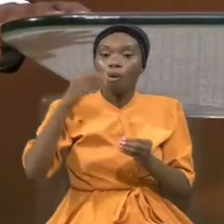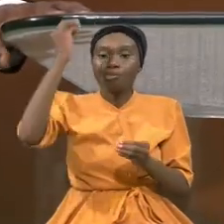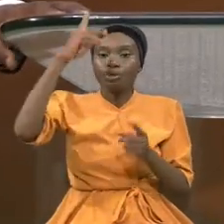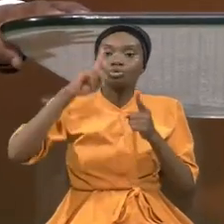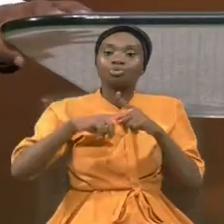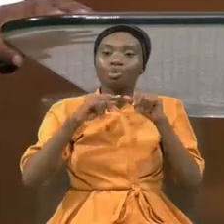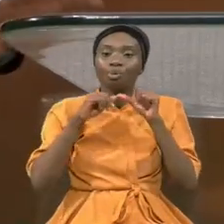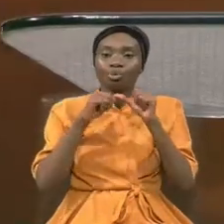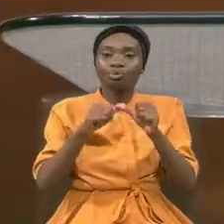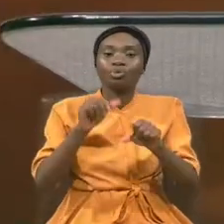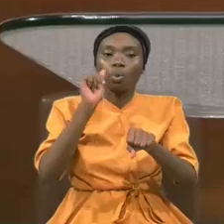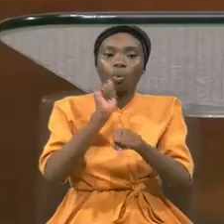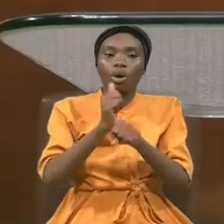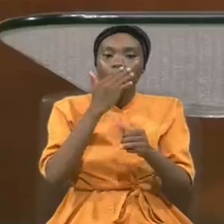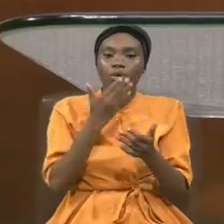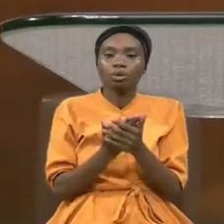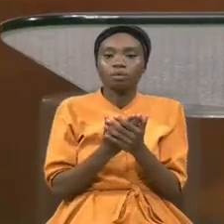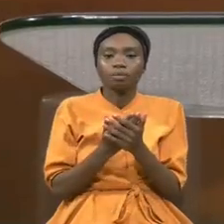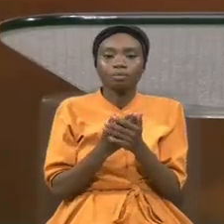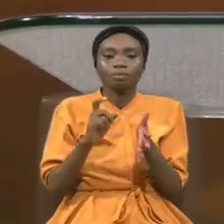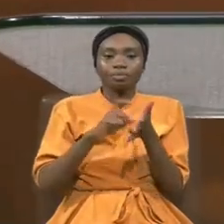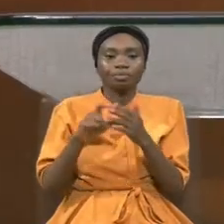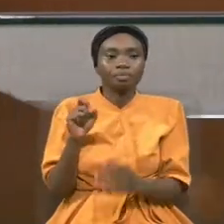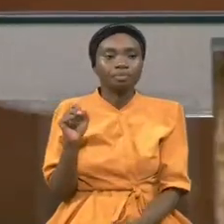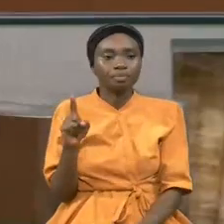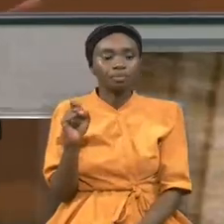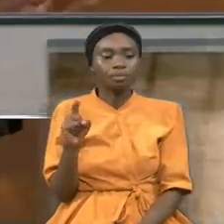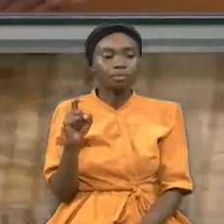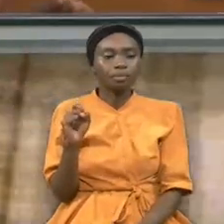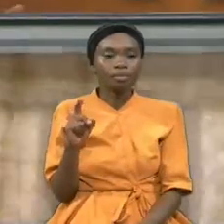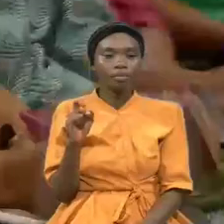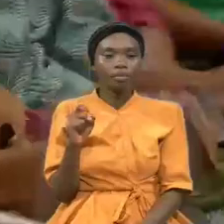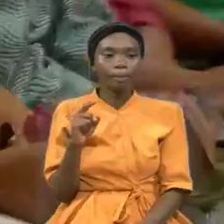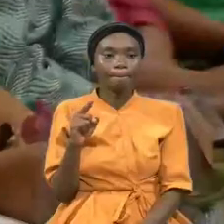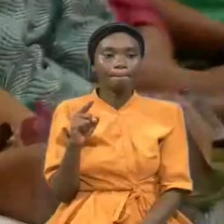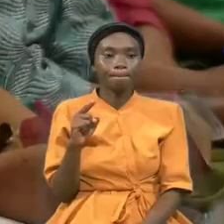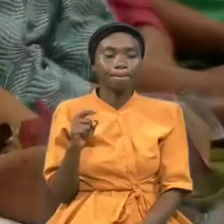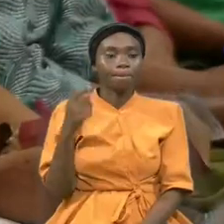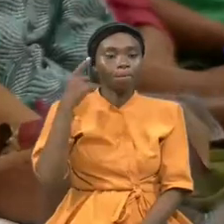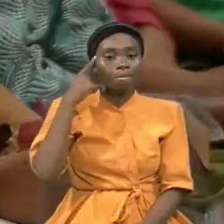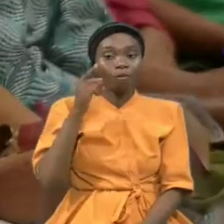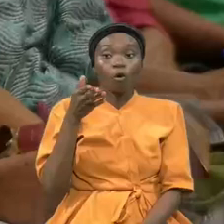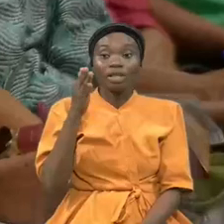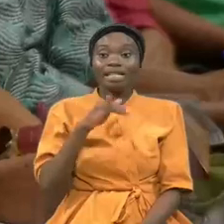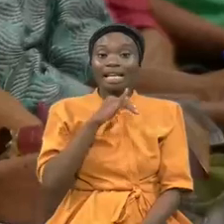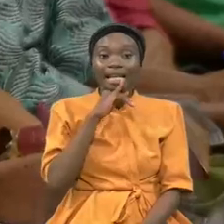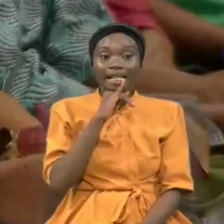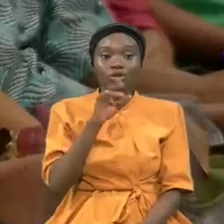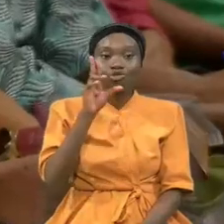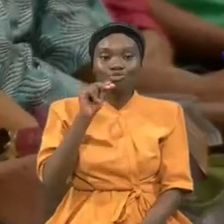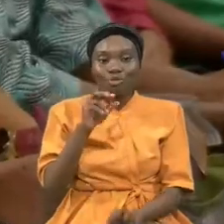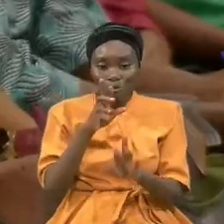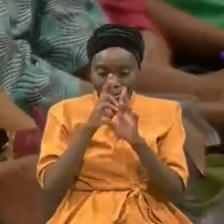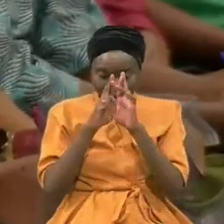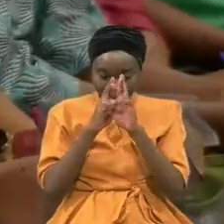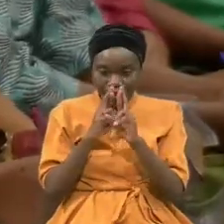pour continuer de faire du bien. Le verset 11 dit, « Car